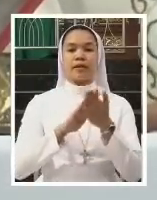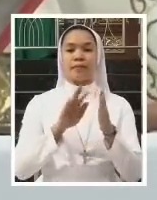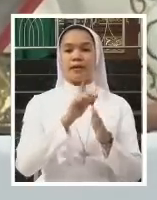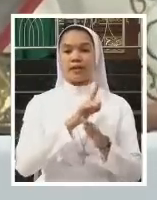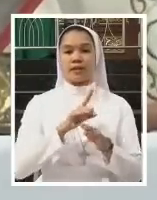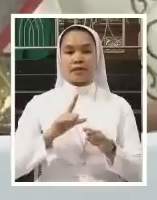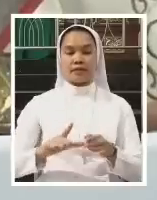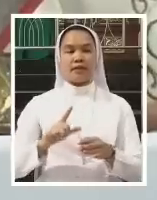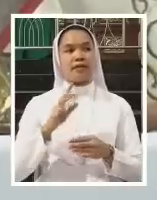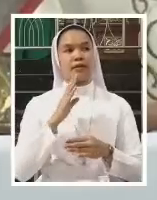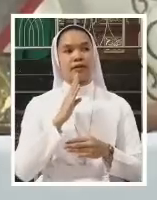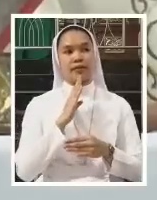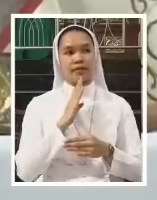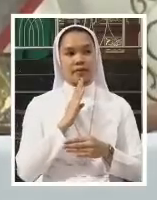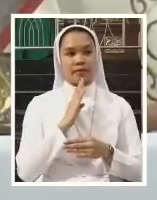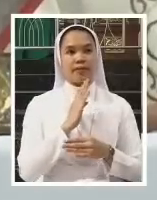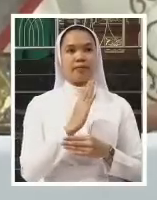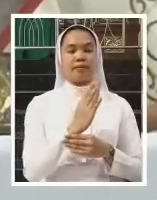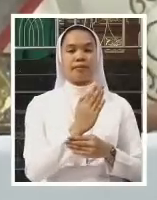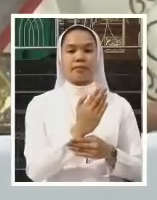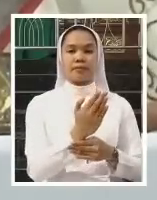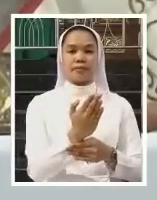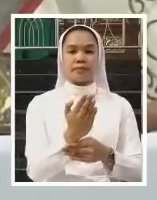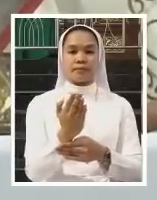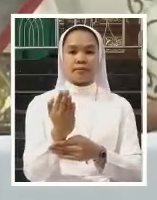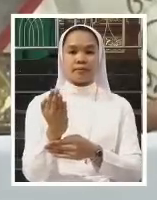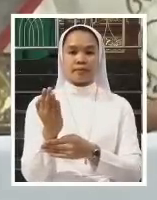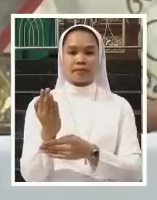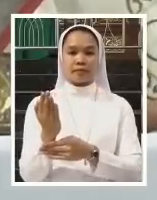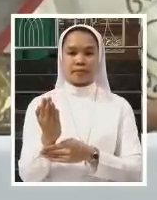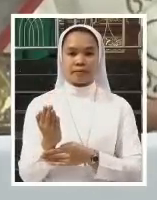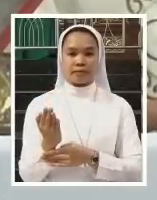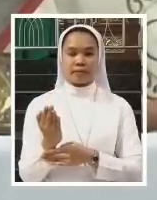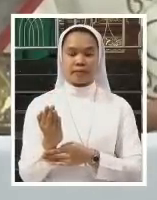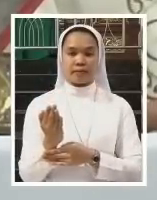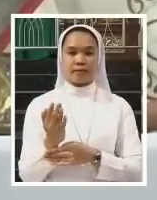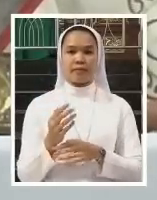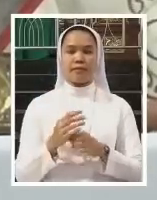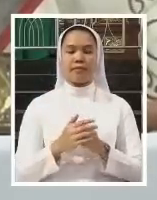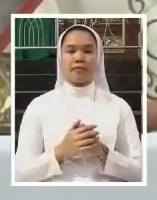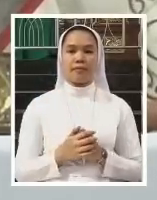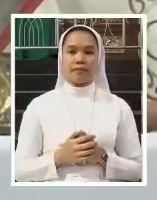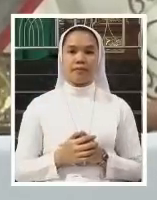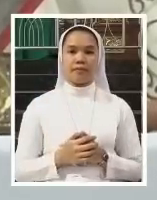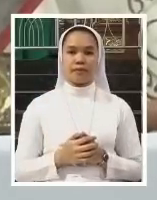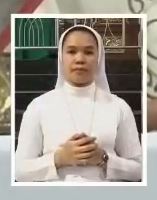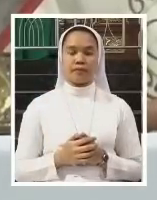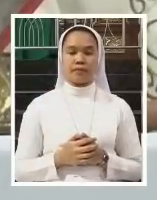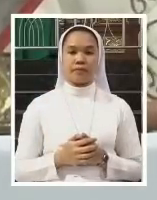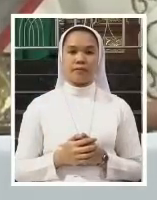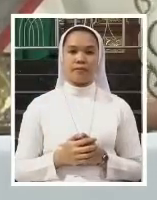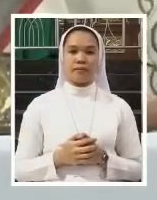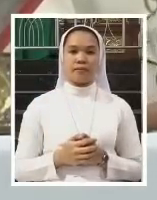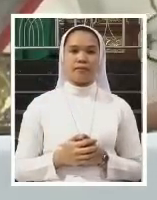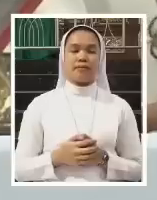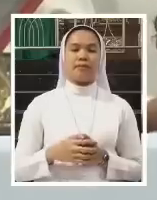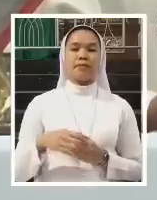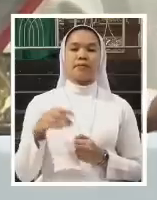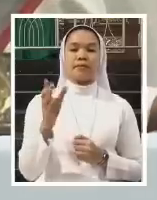kan kagurangnan, danay na mapasain do.